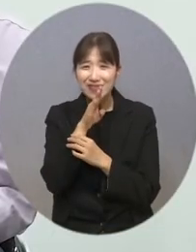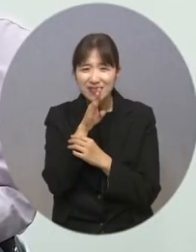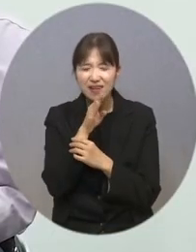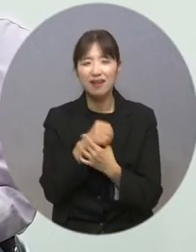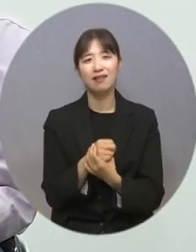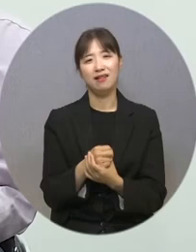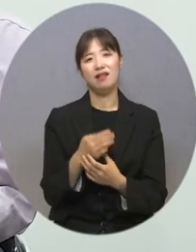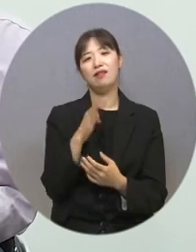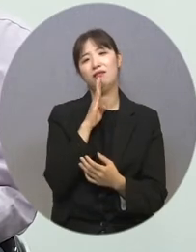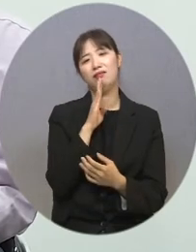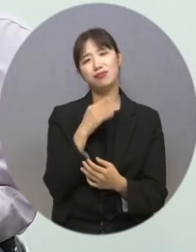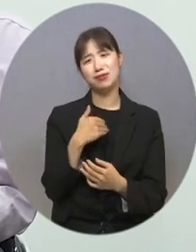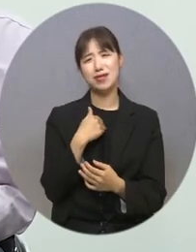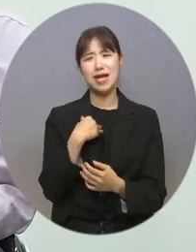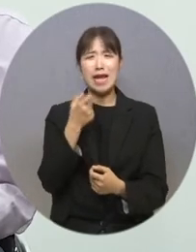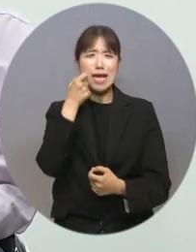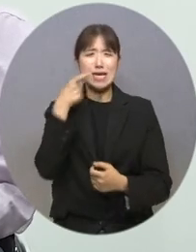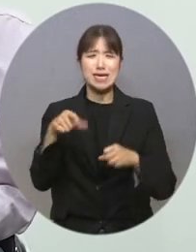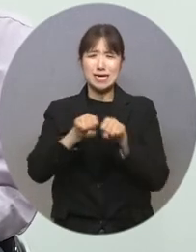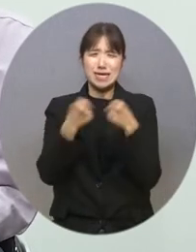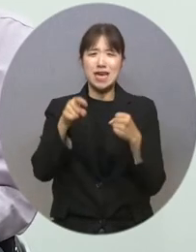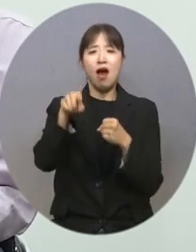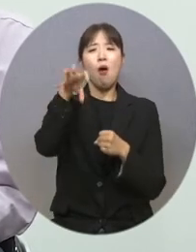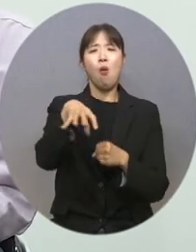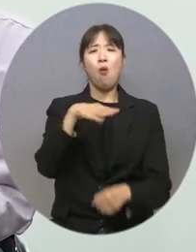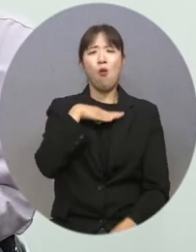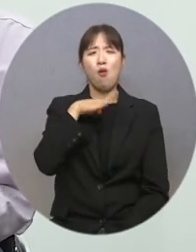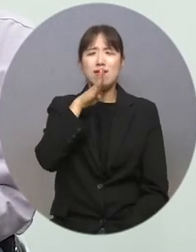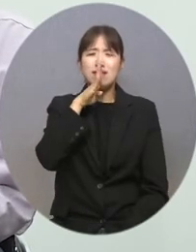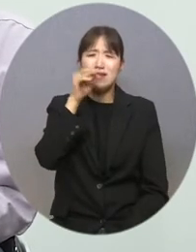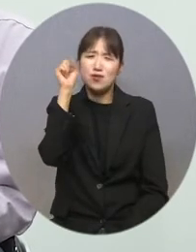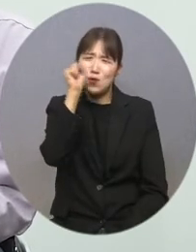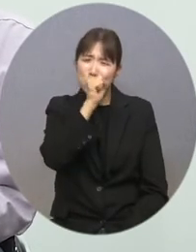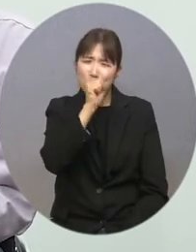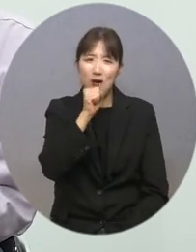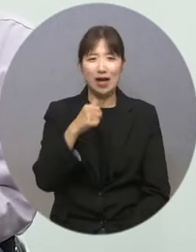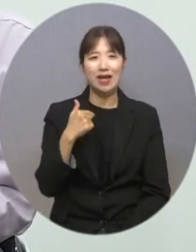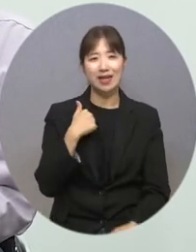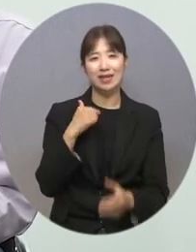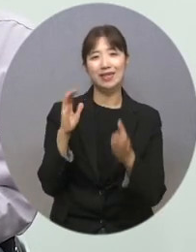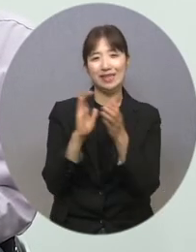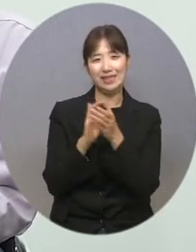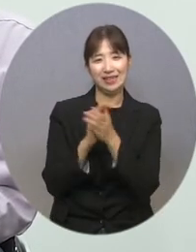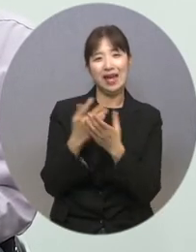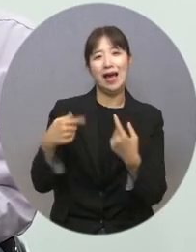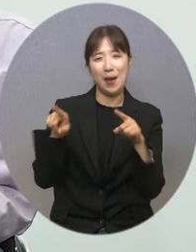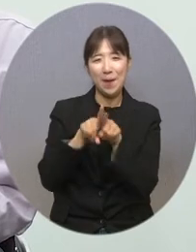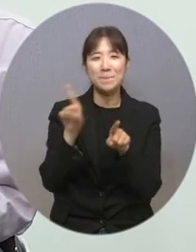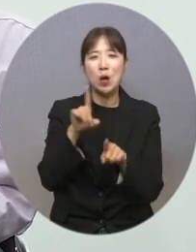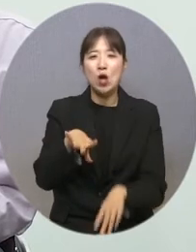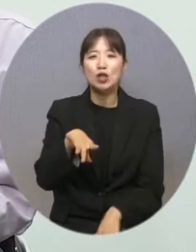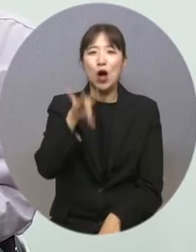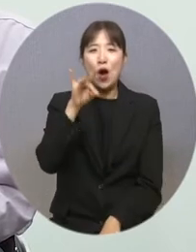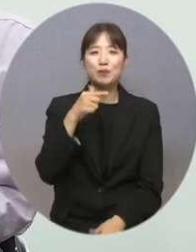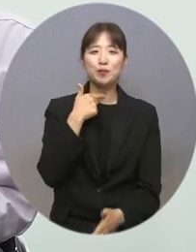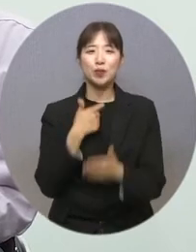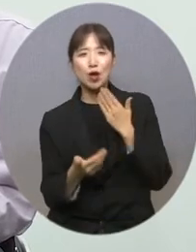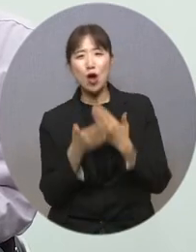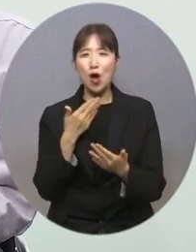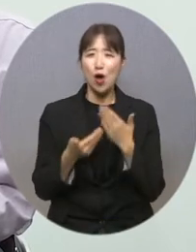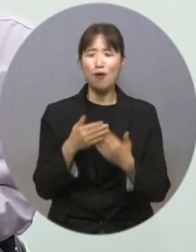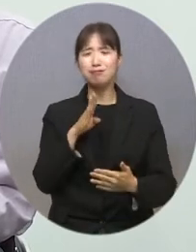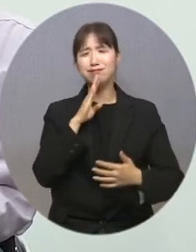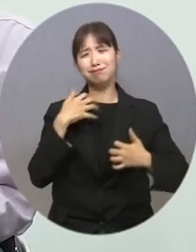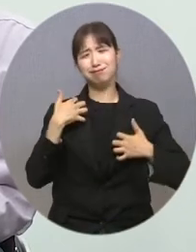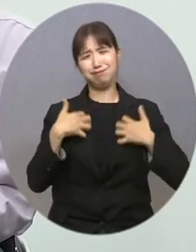저는 악플을 아예 되게 좋아해서 어 그래요 왜 친구들이 다 장애가 처음 해보는 걸 경험하는 걸 되게 좋아하는데